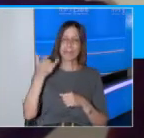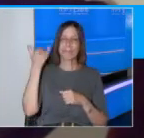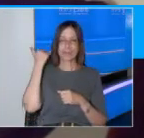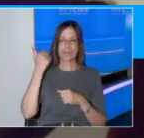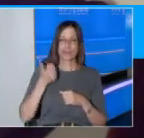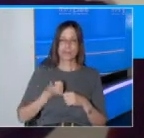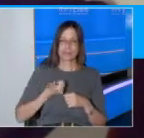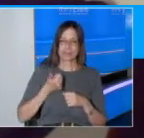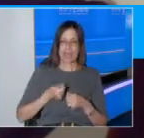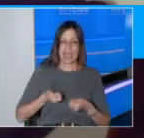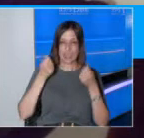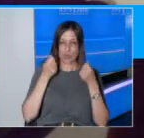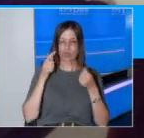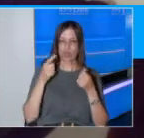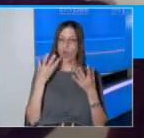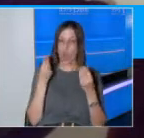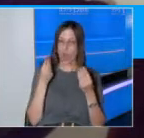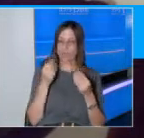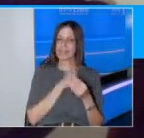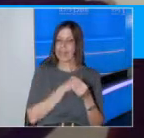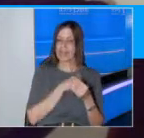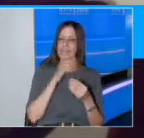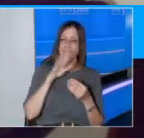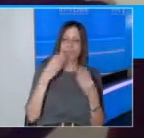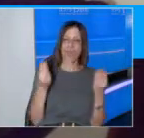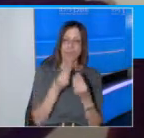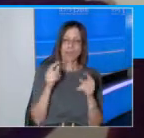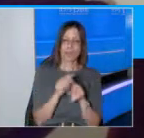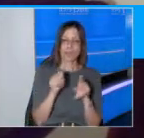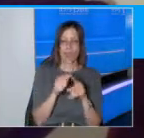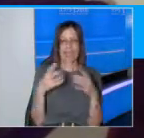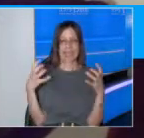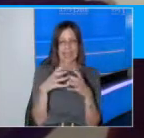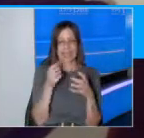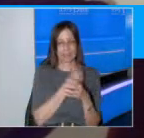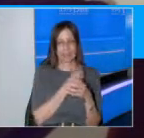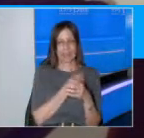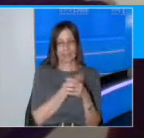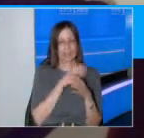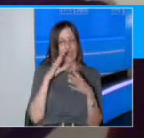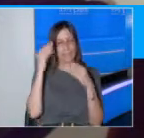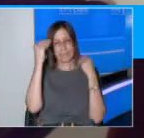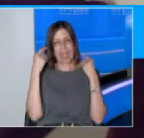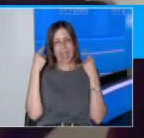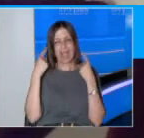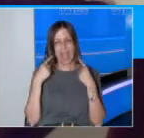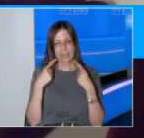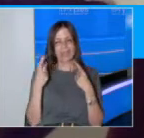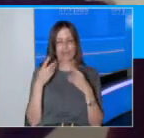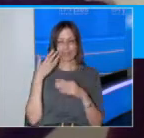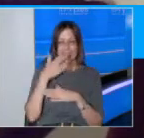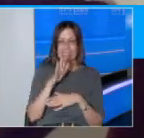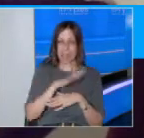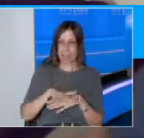דתית, ויותר מזה גם גורמים כמו אותם גרעינים תורניים שהזכרתי בחב"ד ועמותות שנכנסות למערכת. אני חושב שההדתה